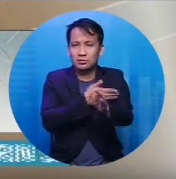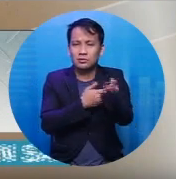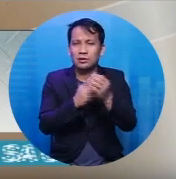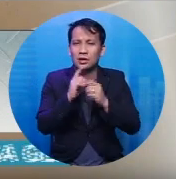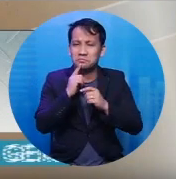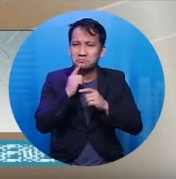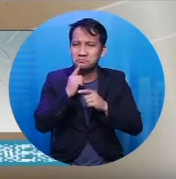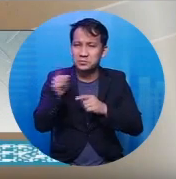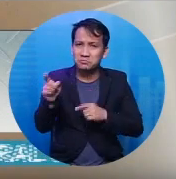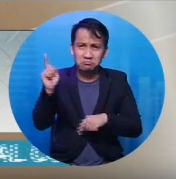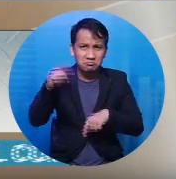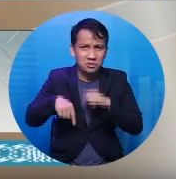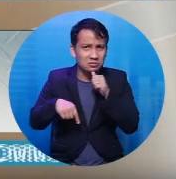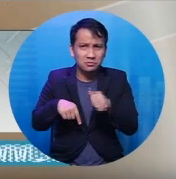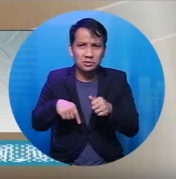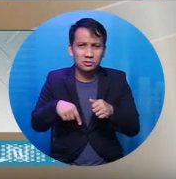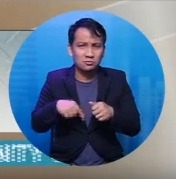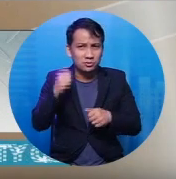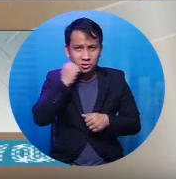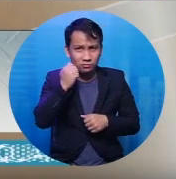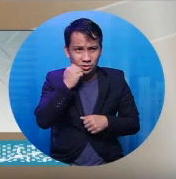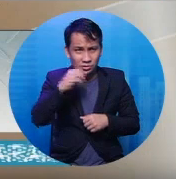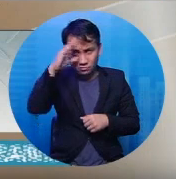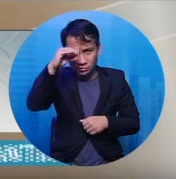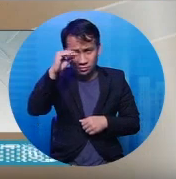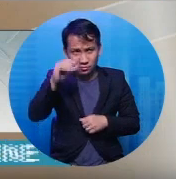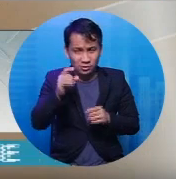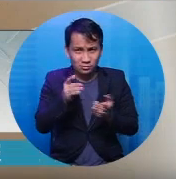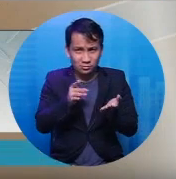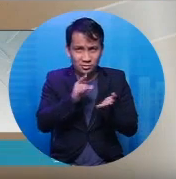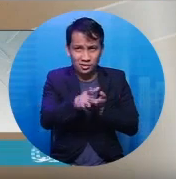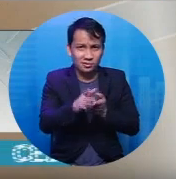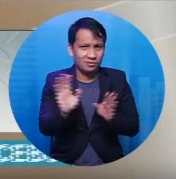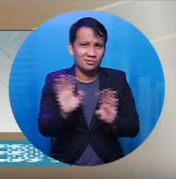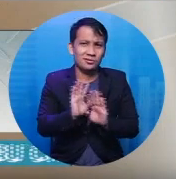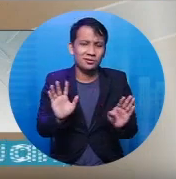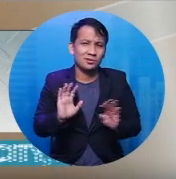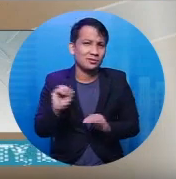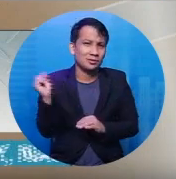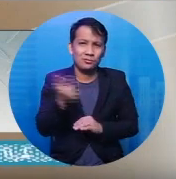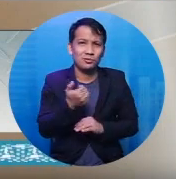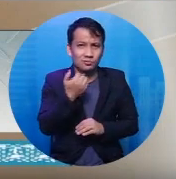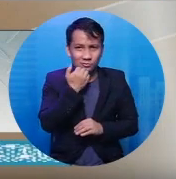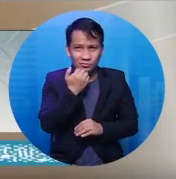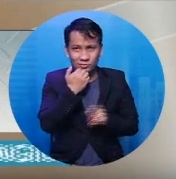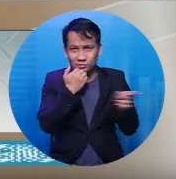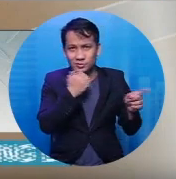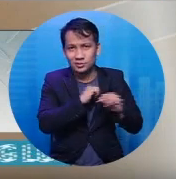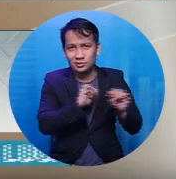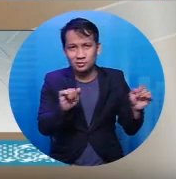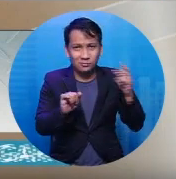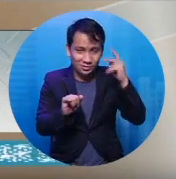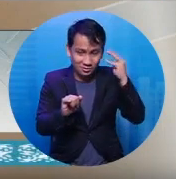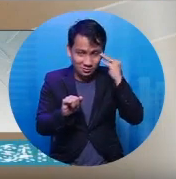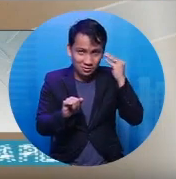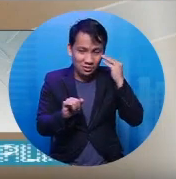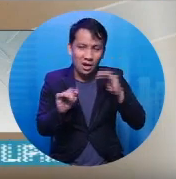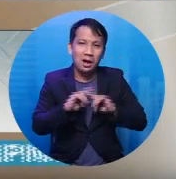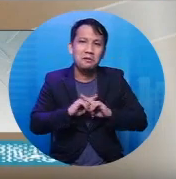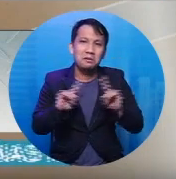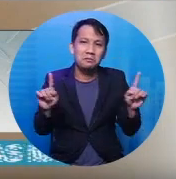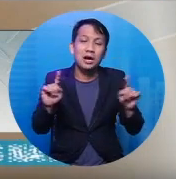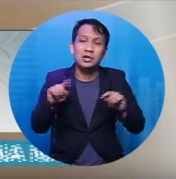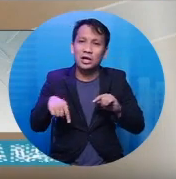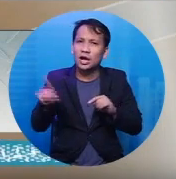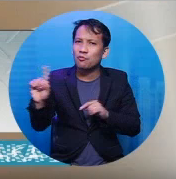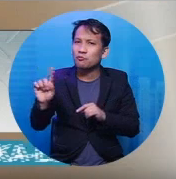Ma'am, hindi ka dapat maging man-hater just because of that. Hindi naman kasi lahat ng lalaki katulad nitong si Milo. Ang ibig ko sabihin,